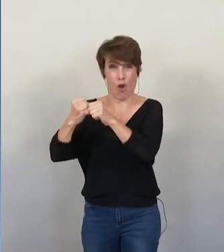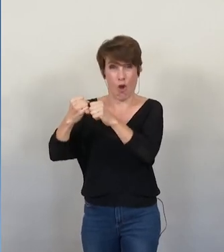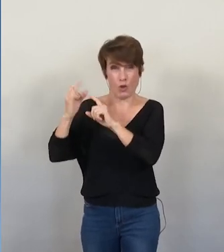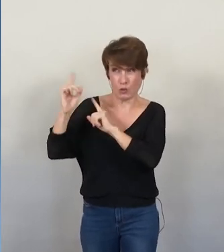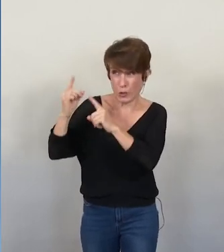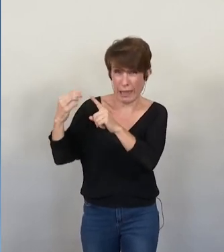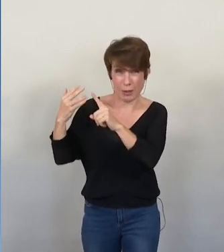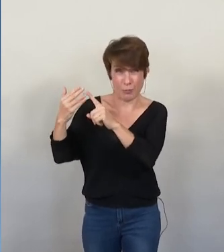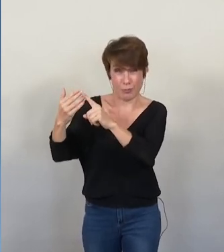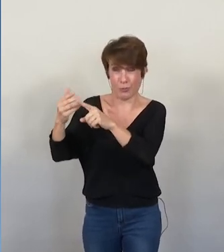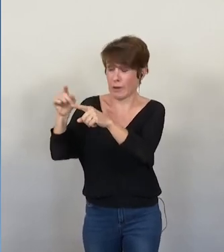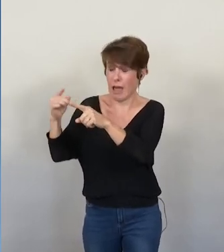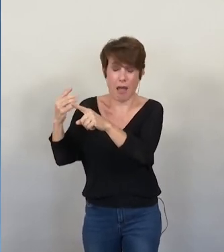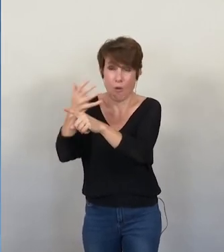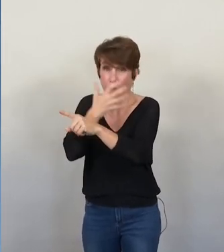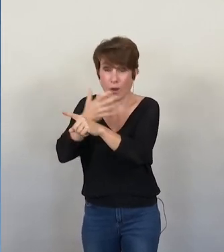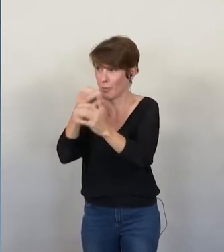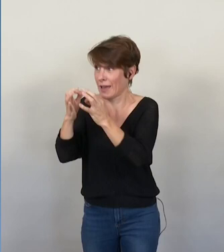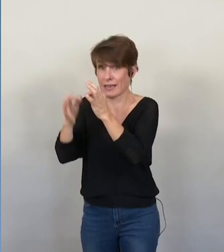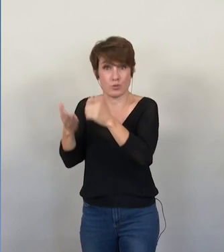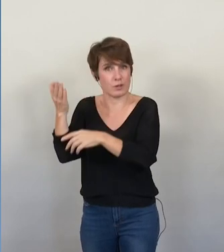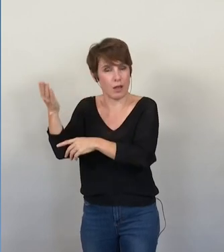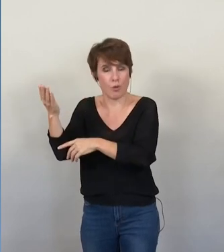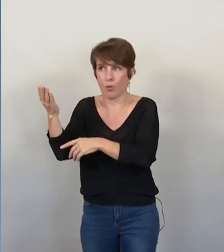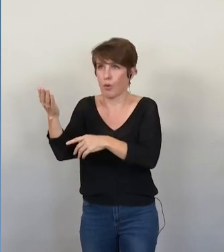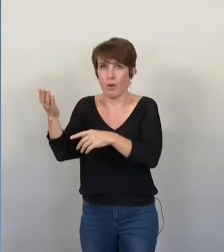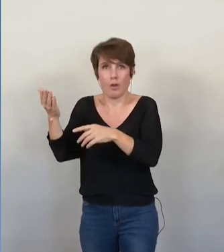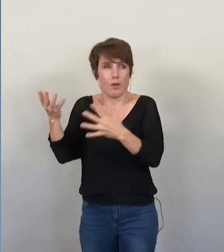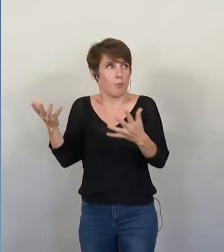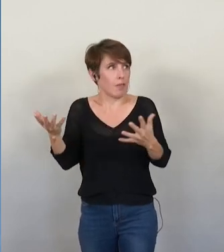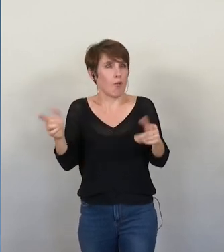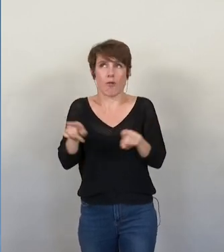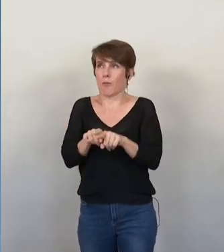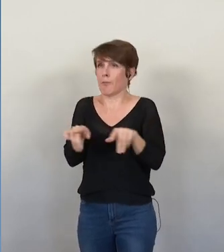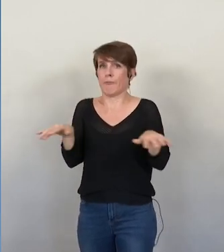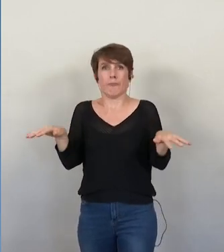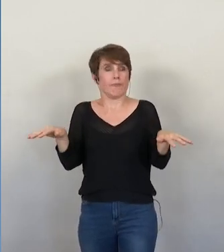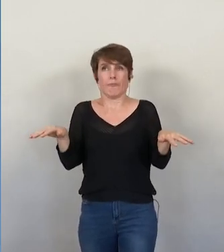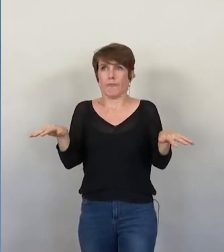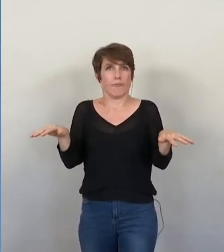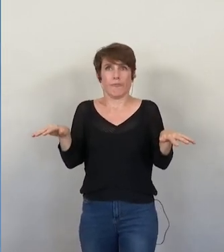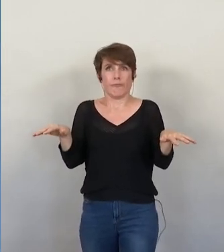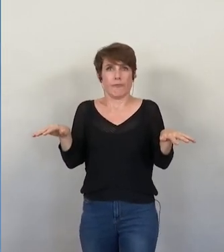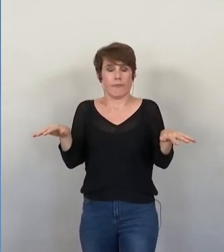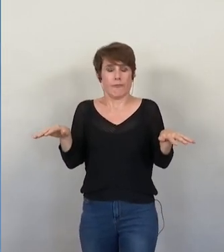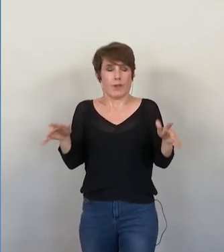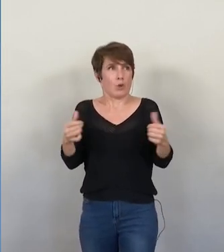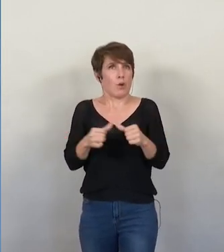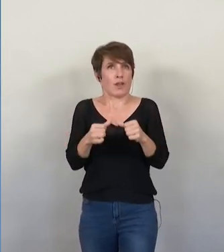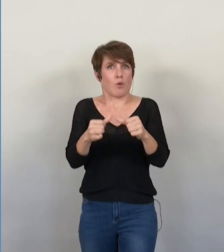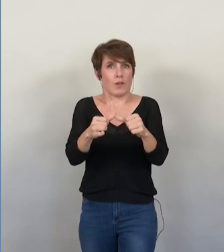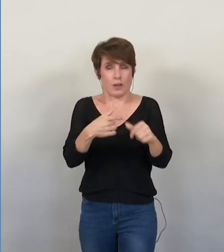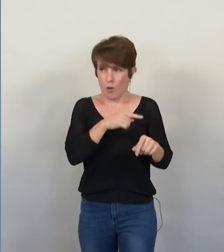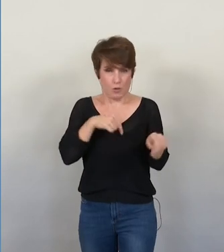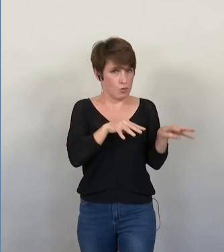absolument terribles et qui les laissent aujourd'hui dans une expectative qui nous laisse également sans